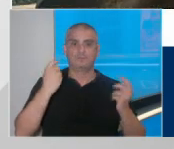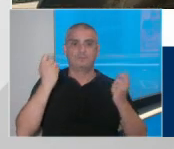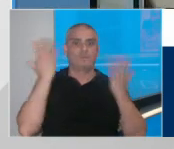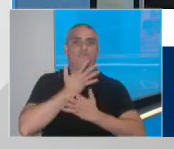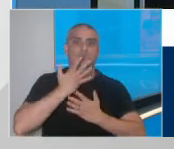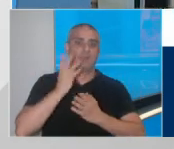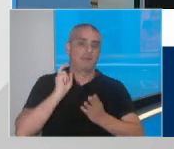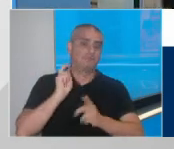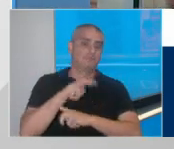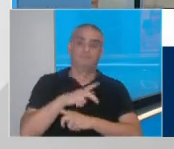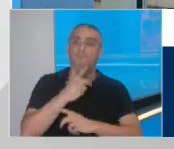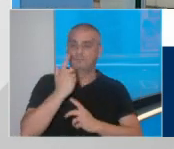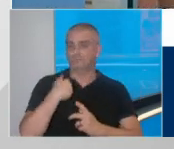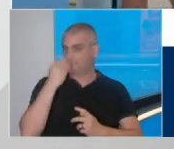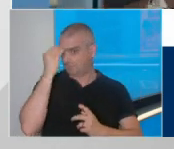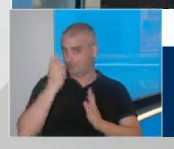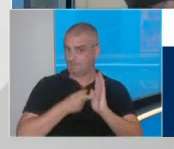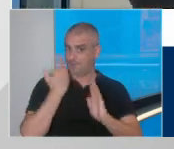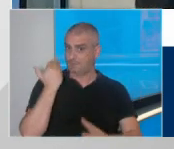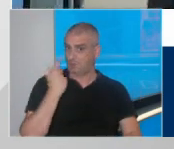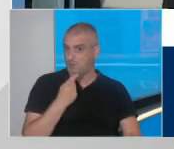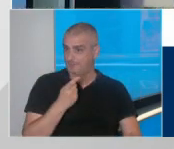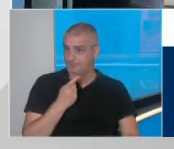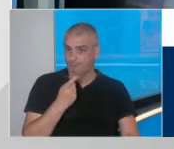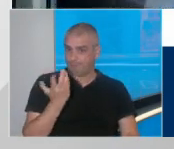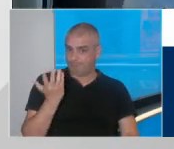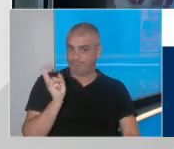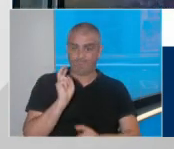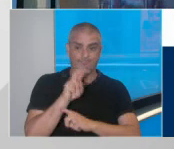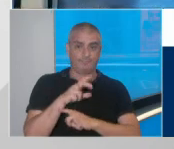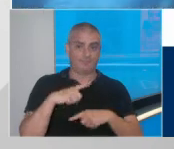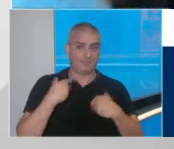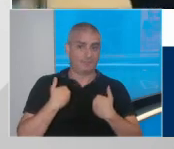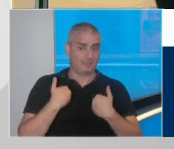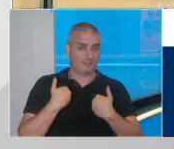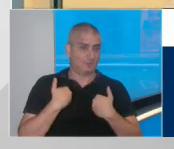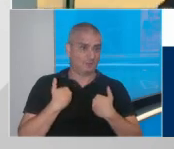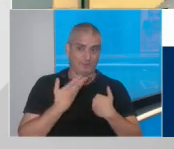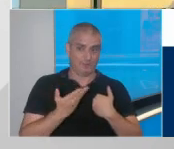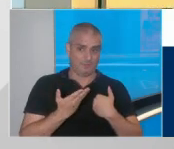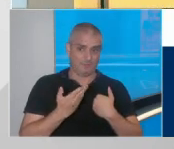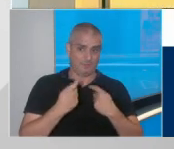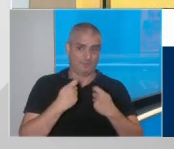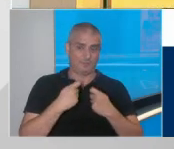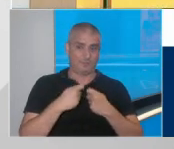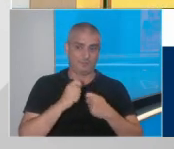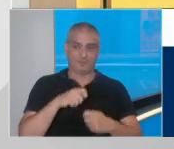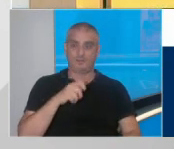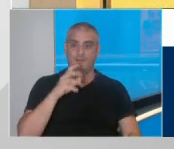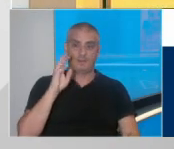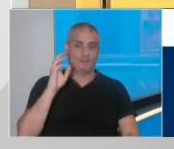מפתיעות שיכנסו, אבל נזכיר, בפעם הקודמת נכנסה לחיינו, החברה